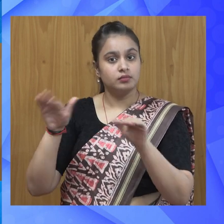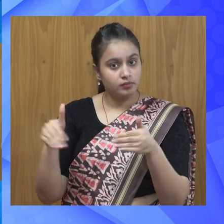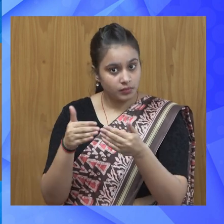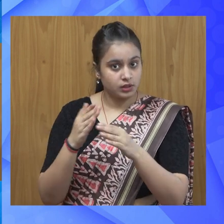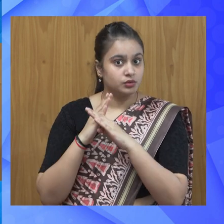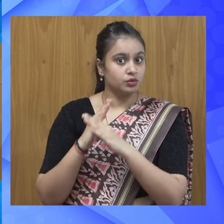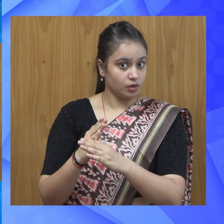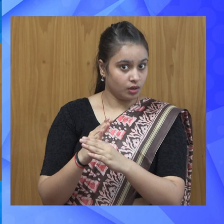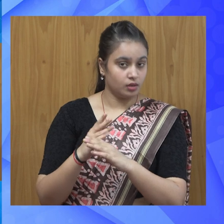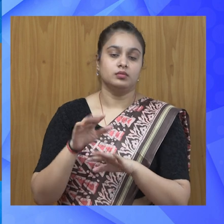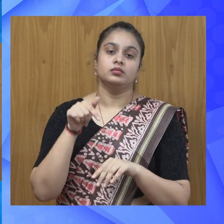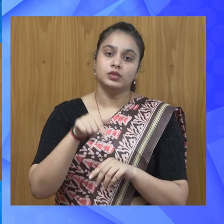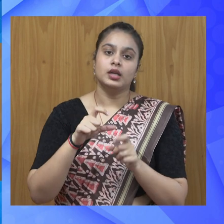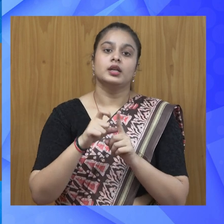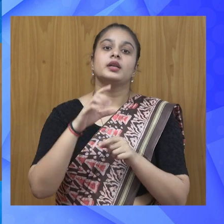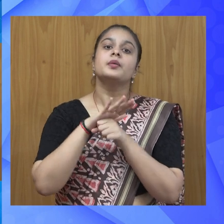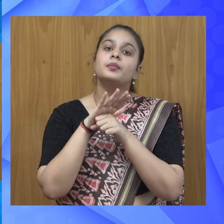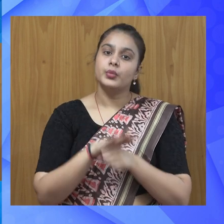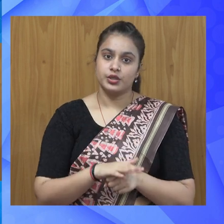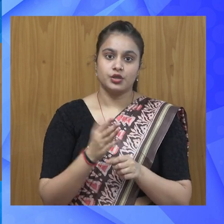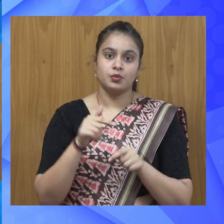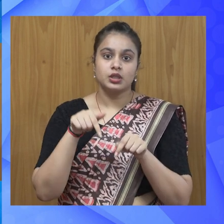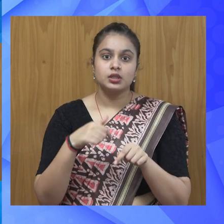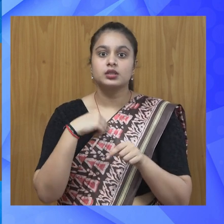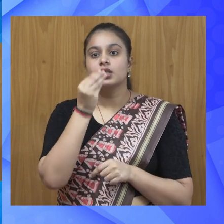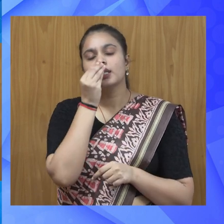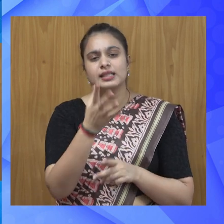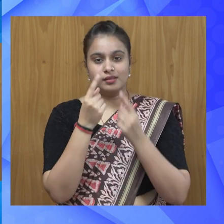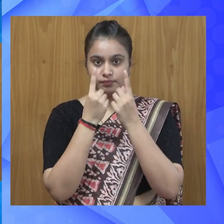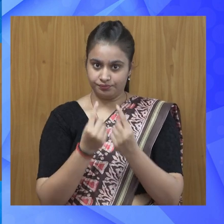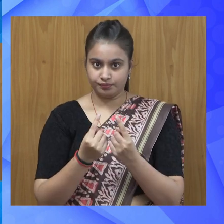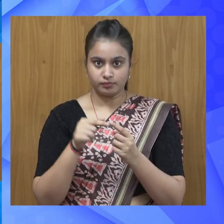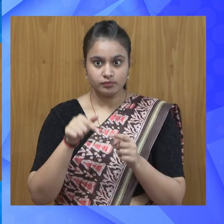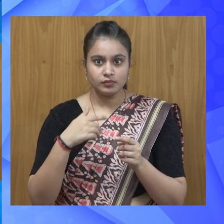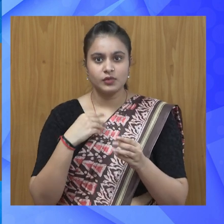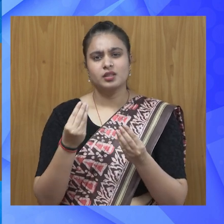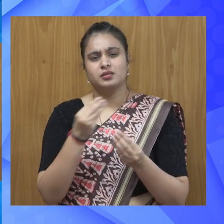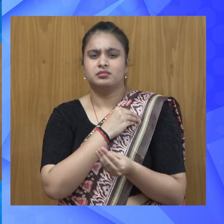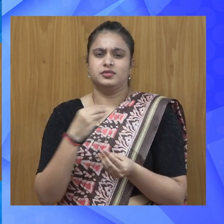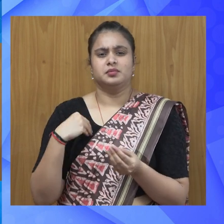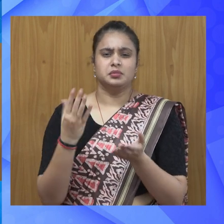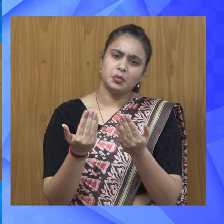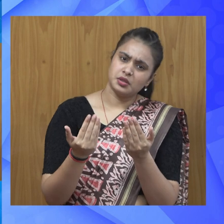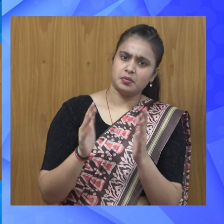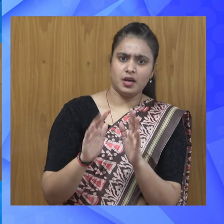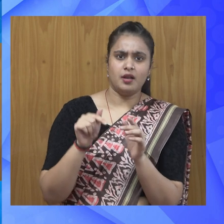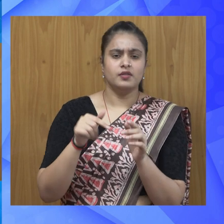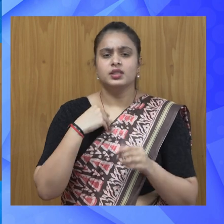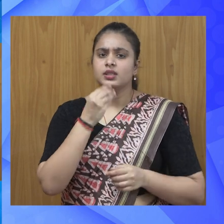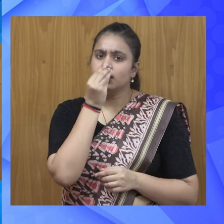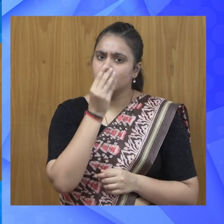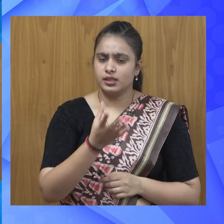उदासी की बीमारी है या डिप्रेशन है, जिसको पहचानना बहुत आसान है और उसका ट्रीटमेंट बिल्कुल संभव है, पूरी तरह से उसको